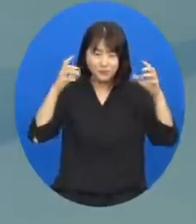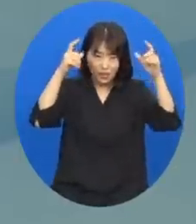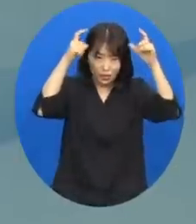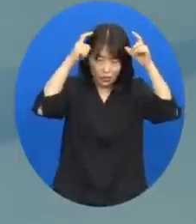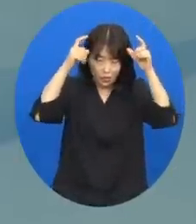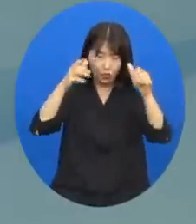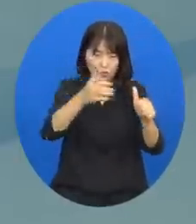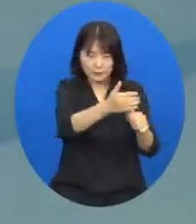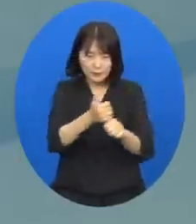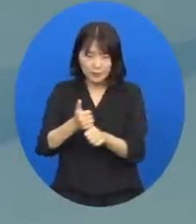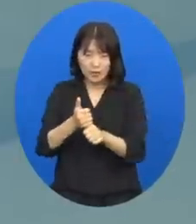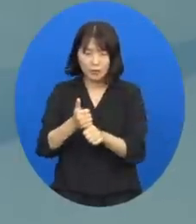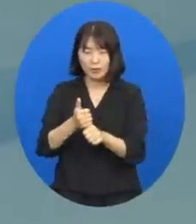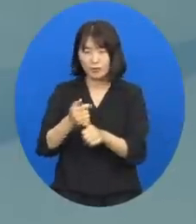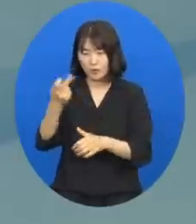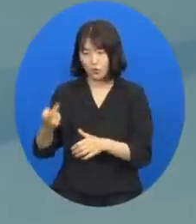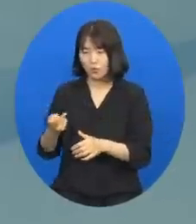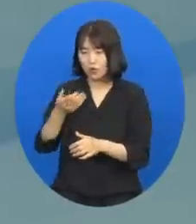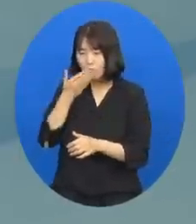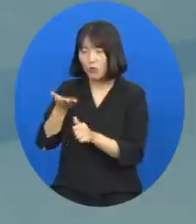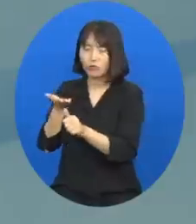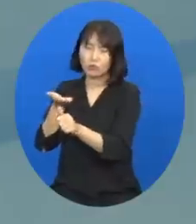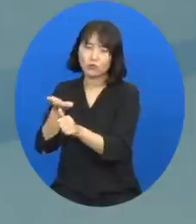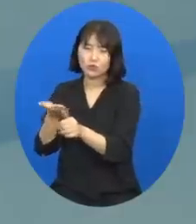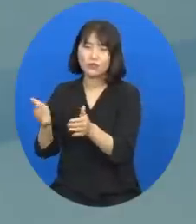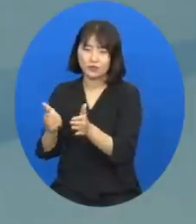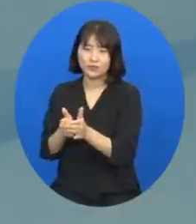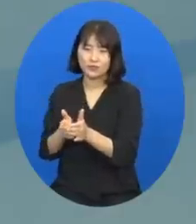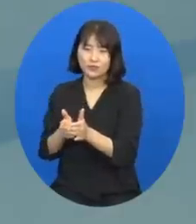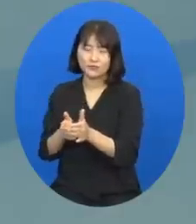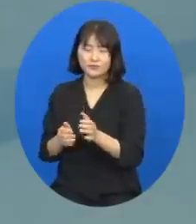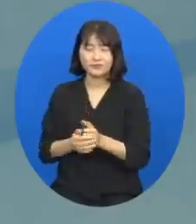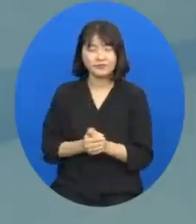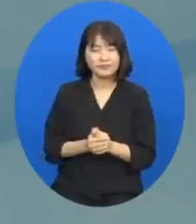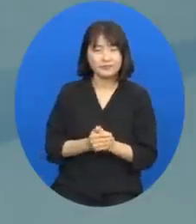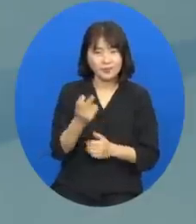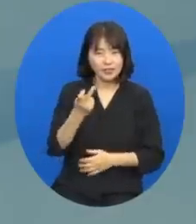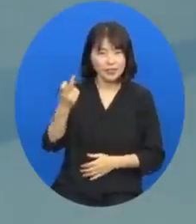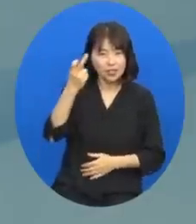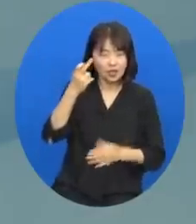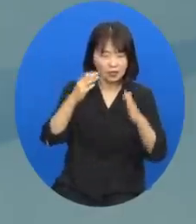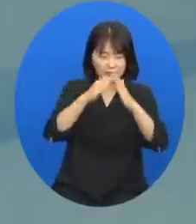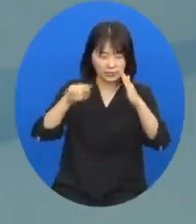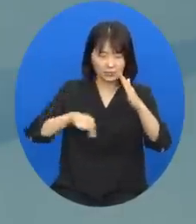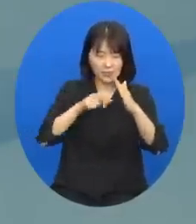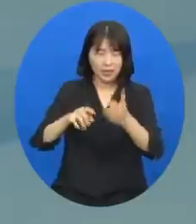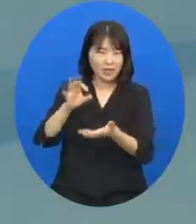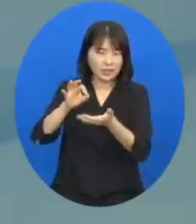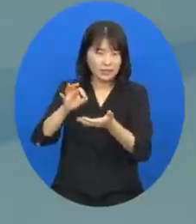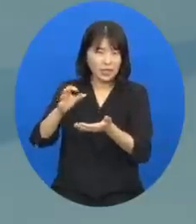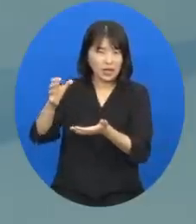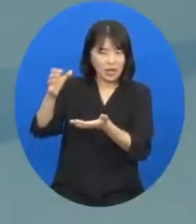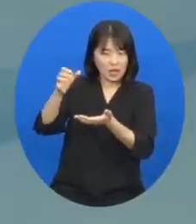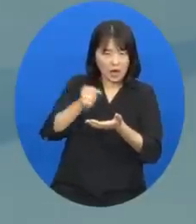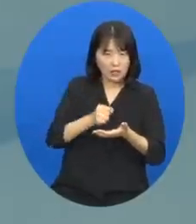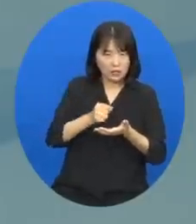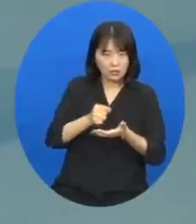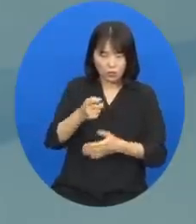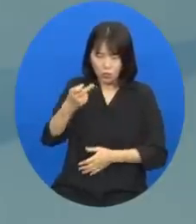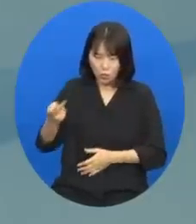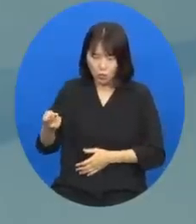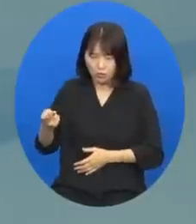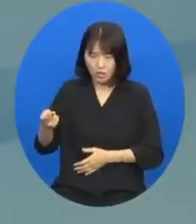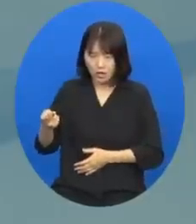때문에 그렇습니다 현 이요 집안에 있는 재산을 가지고 동생에게 그게 쏟아부으며 환영해 주는 것이